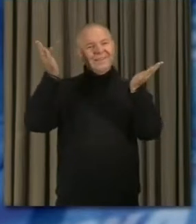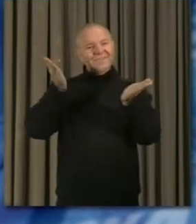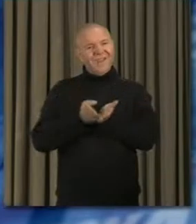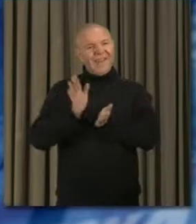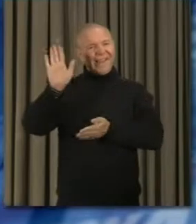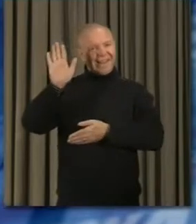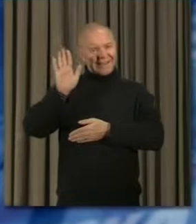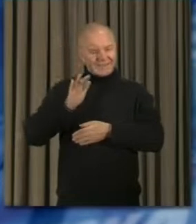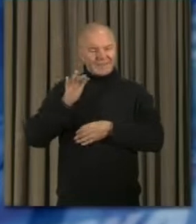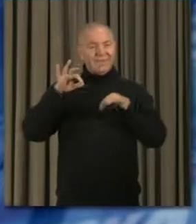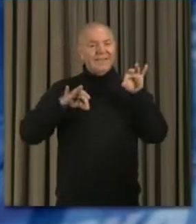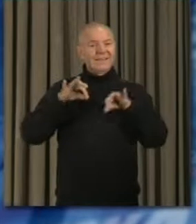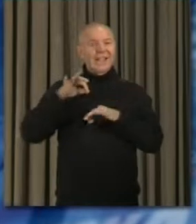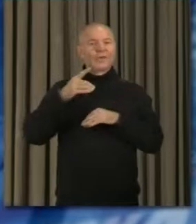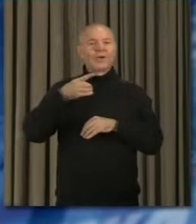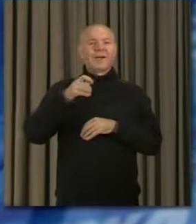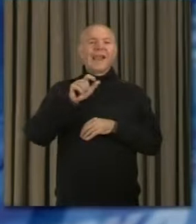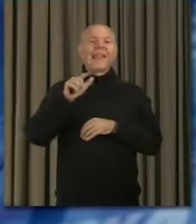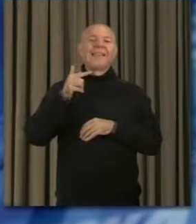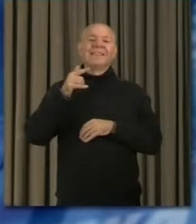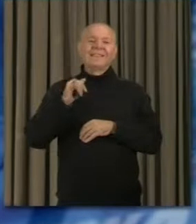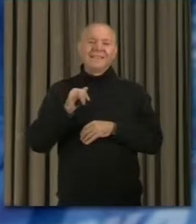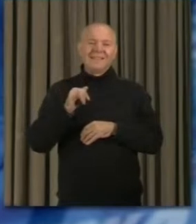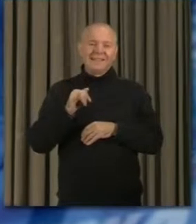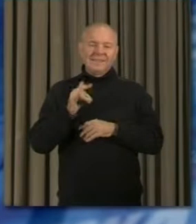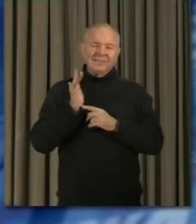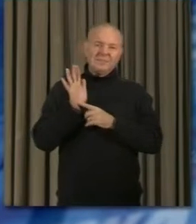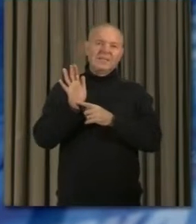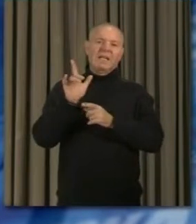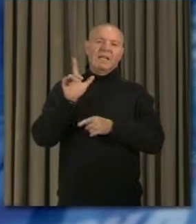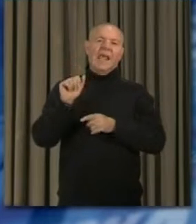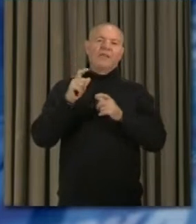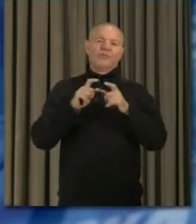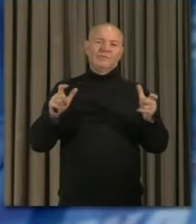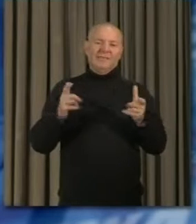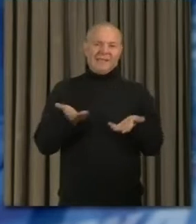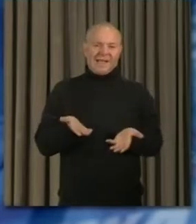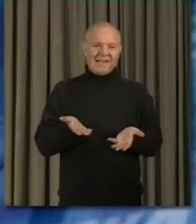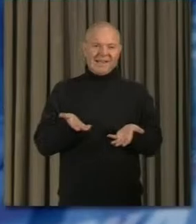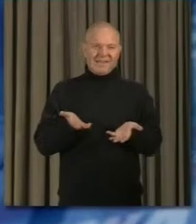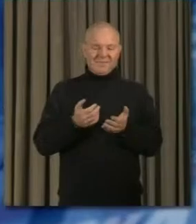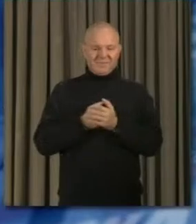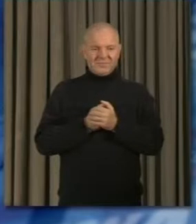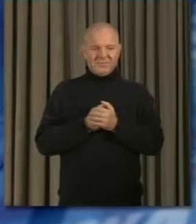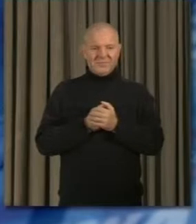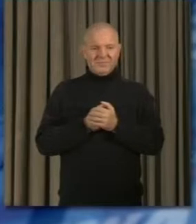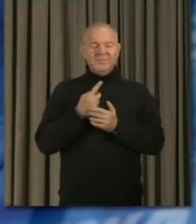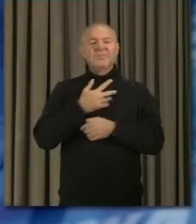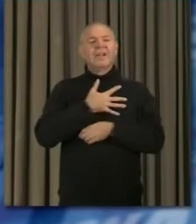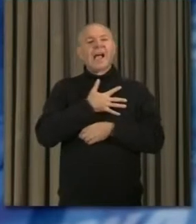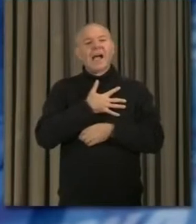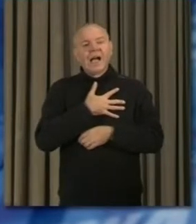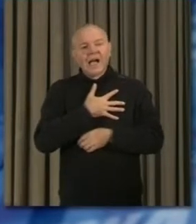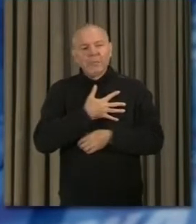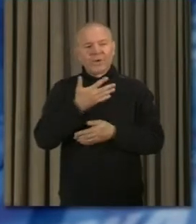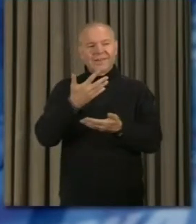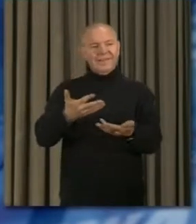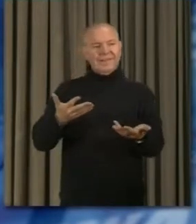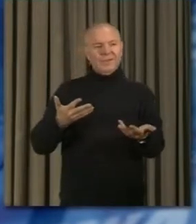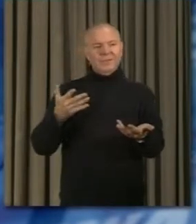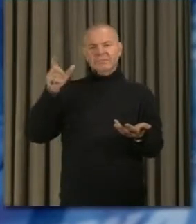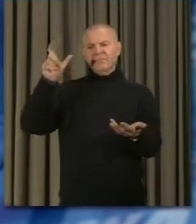pomeriggio a Teatro Galletti i promotori hanno presentato la città all'iniziativa questo è un progetto che prende vita dall'amore per questo territorio spiegato